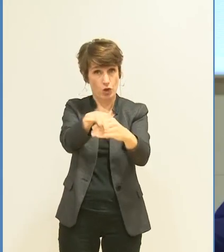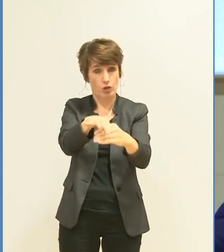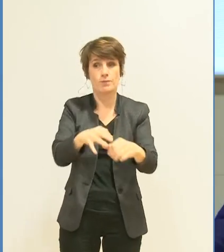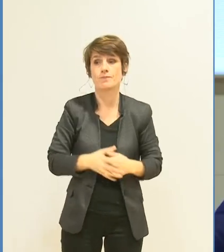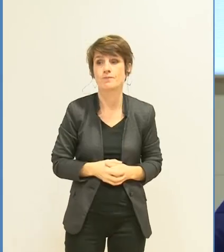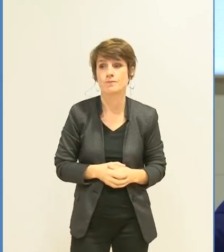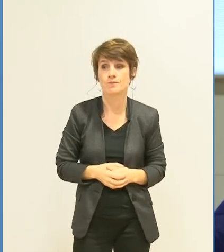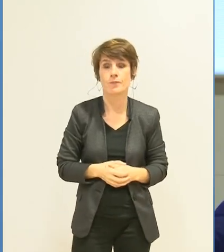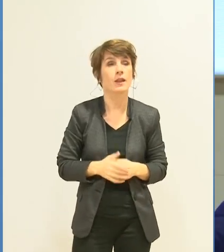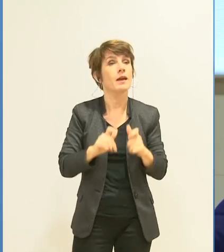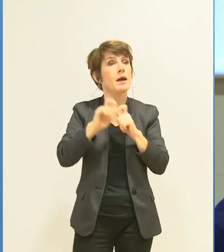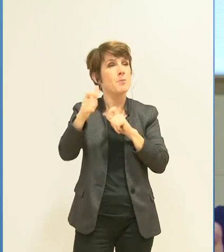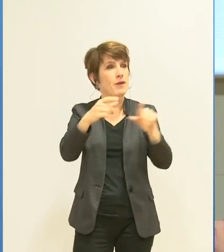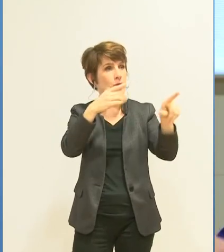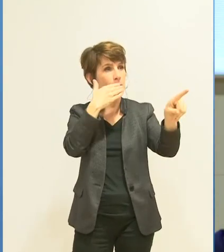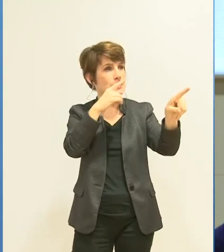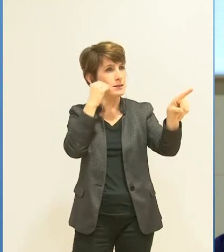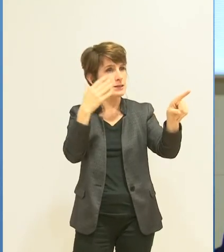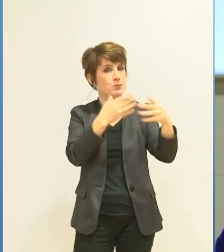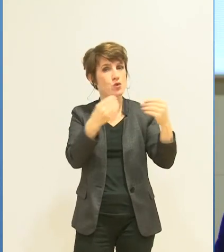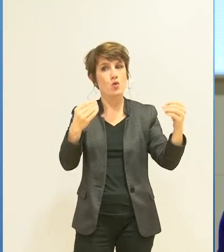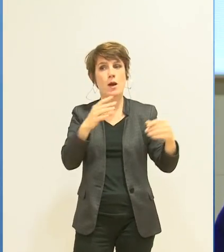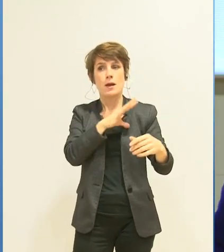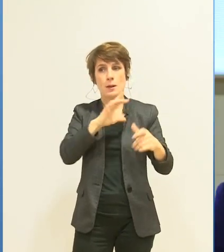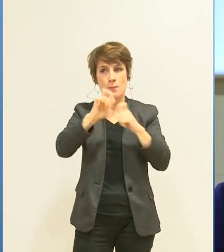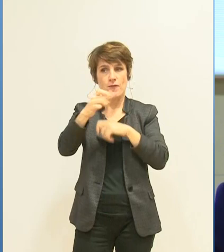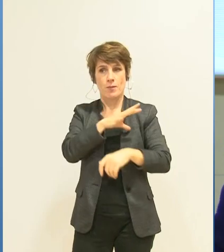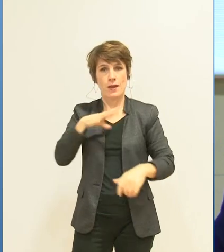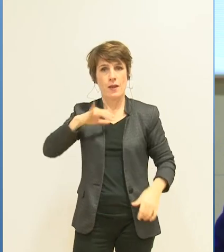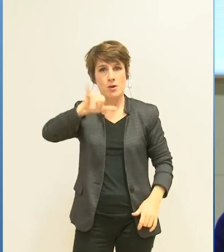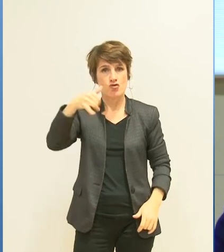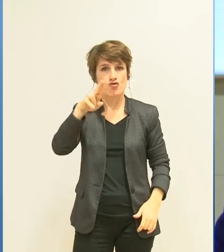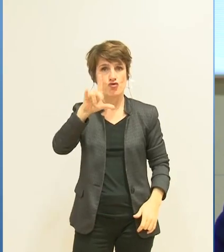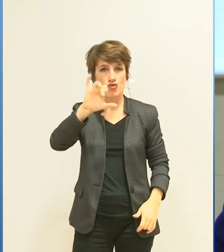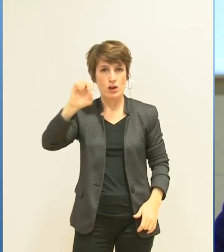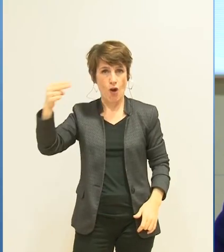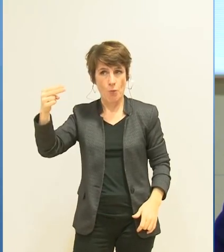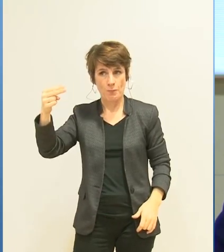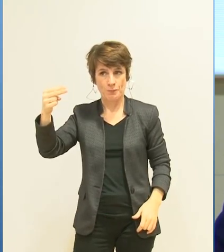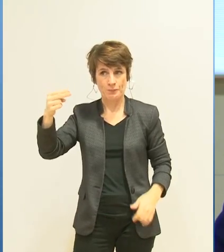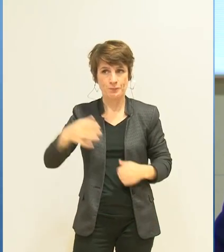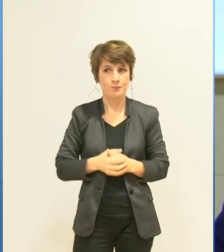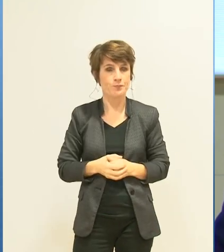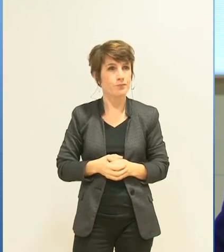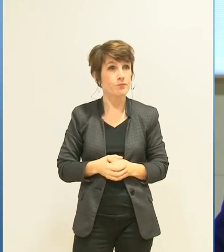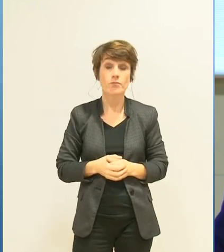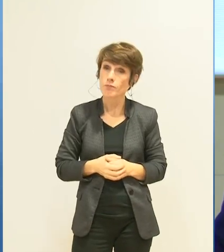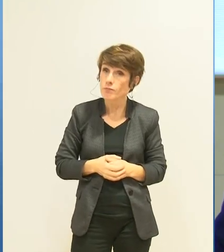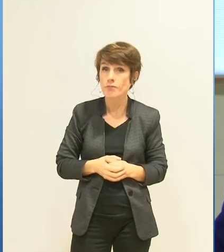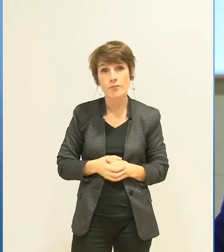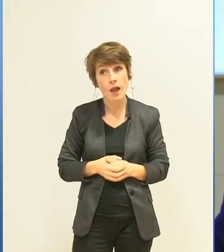julien proulx mais pis je vois que la tour perret fait toujours si